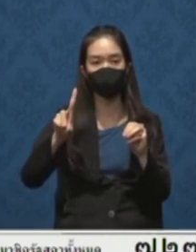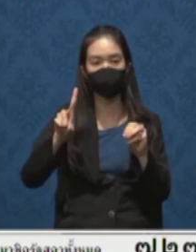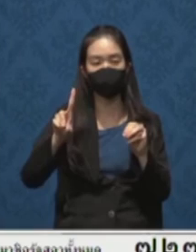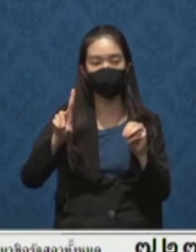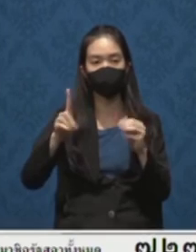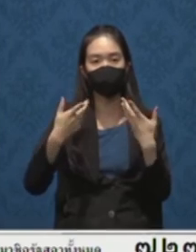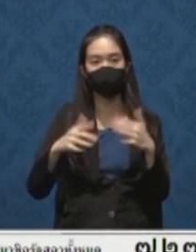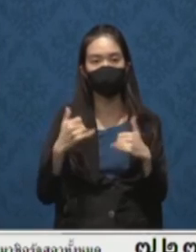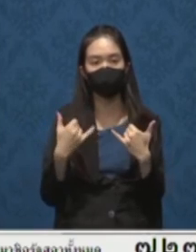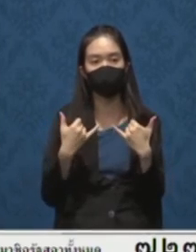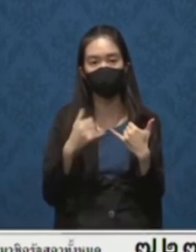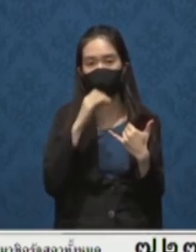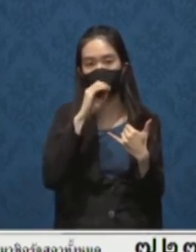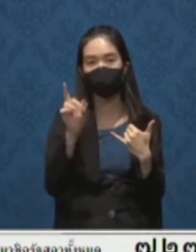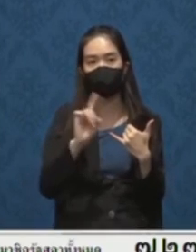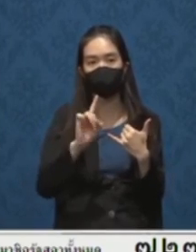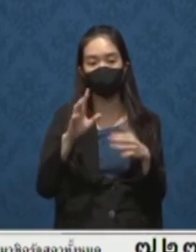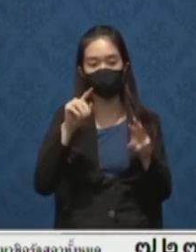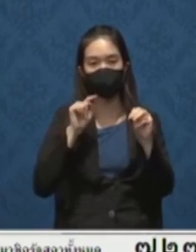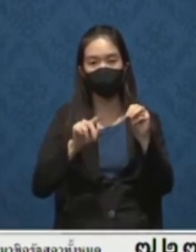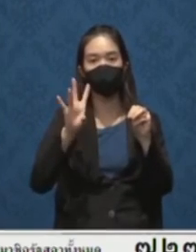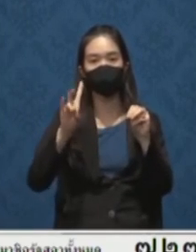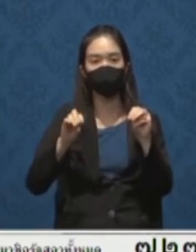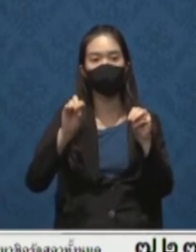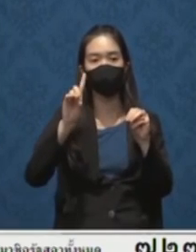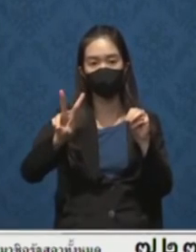และ ท กำล พู กั อยู่ นี้ ก็ คอ มาตรา 272